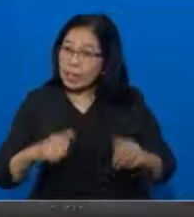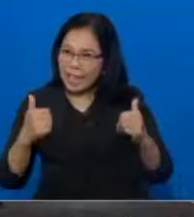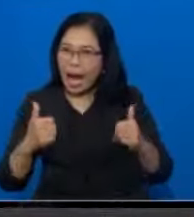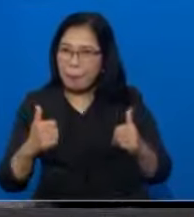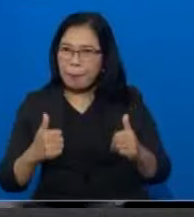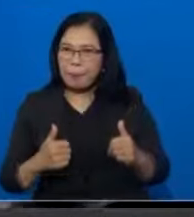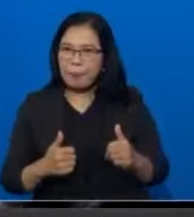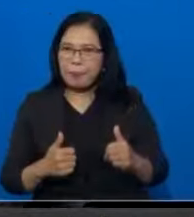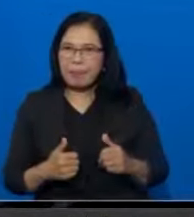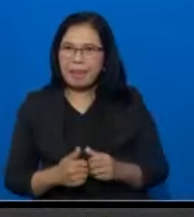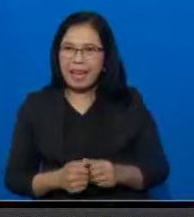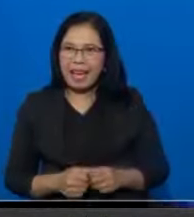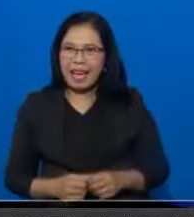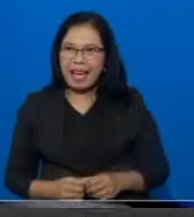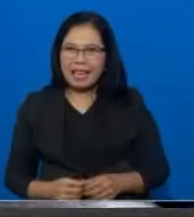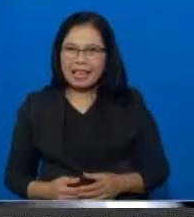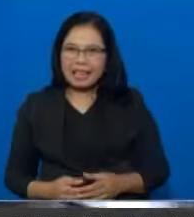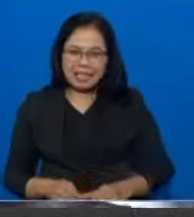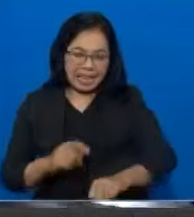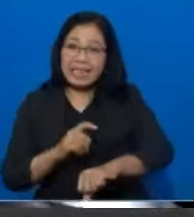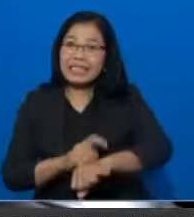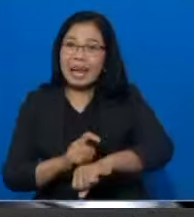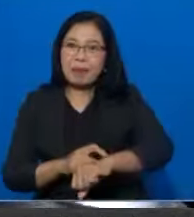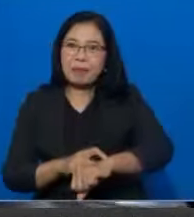Kita siap-siap jalan. Sekarang jam